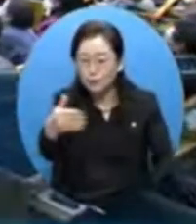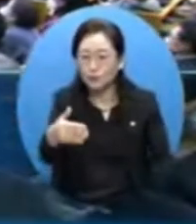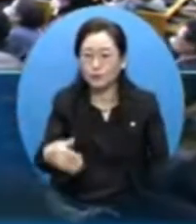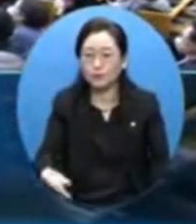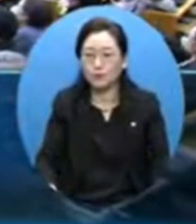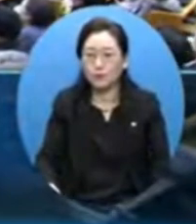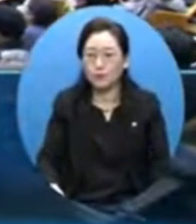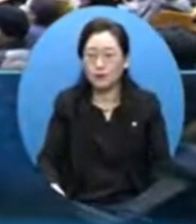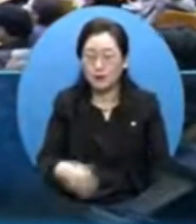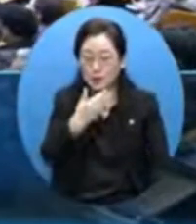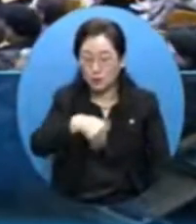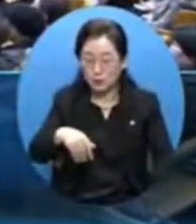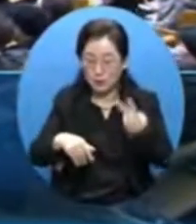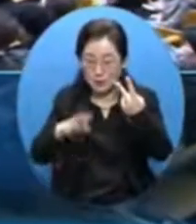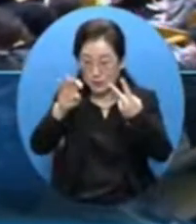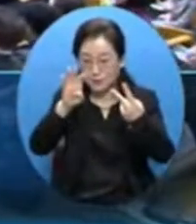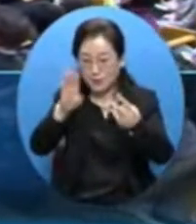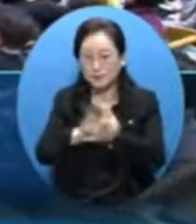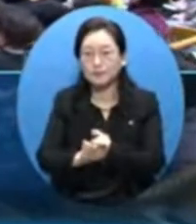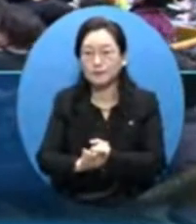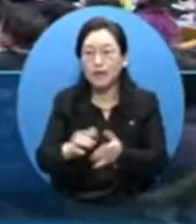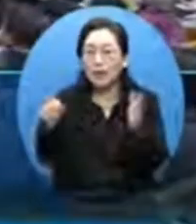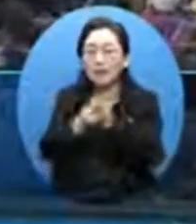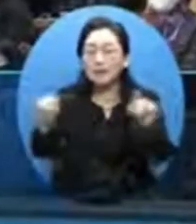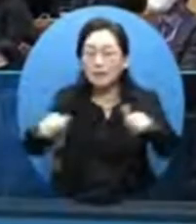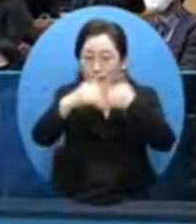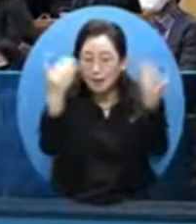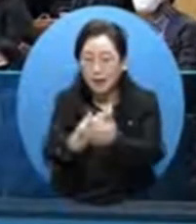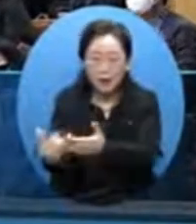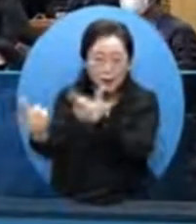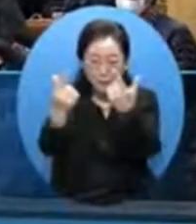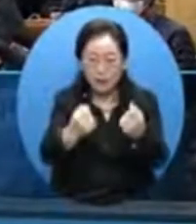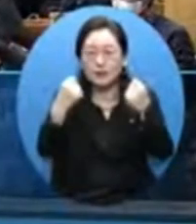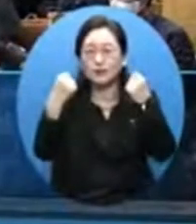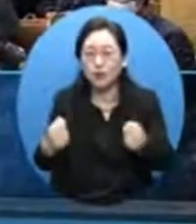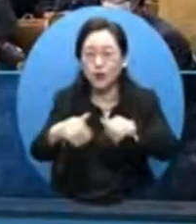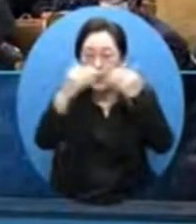2장 44절 45절을 말씀합니다. 믿는 사람이 다 함께 있어